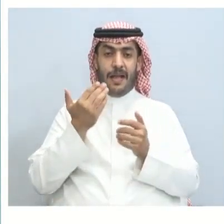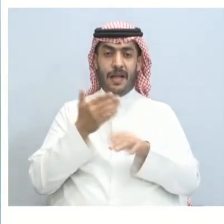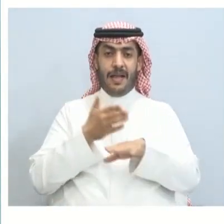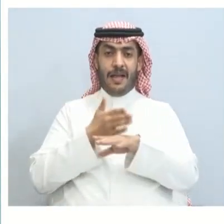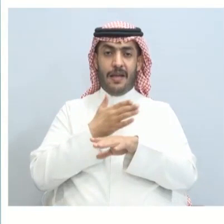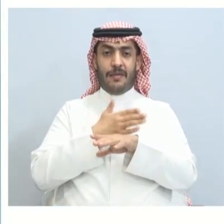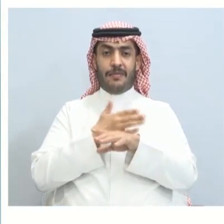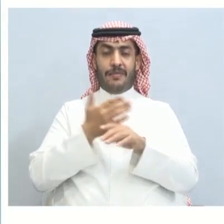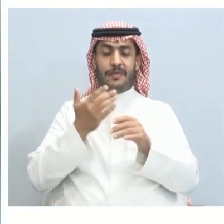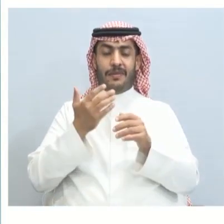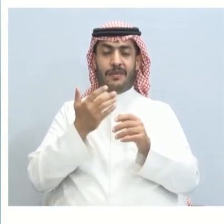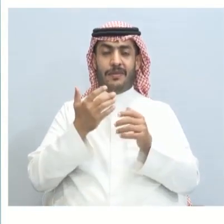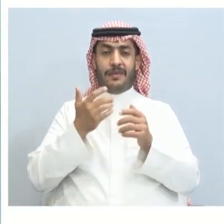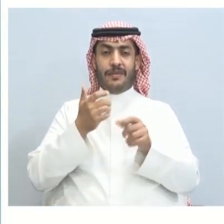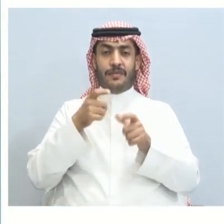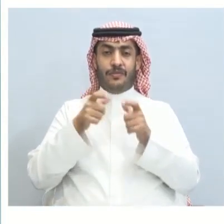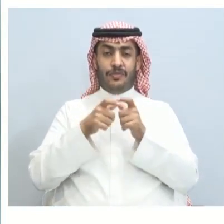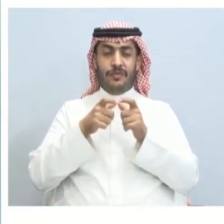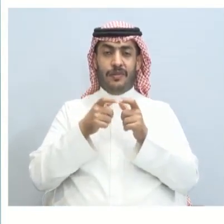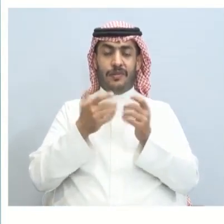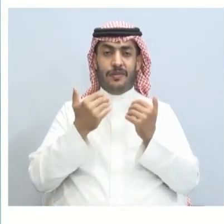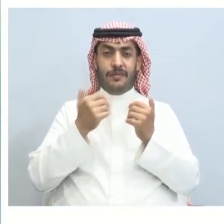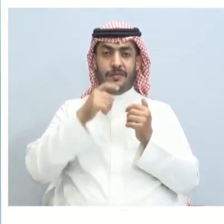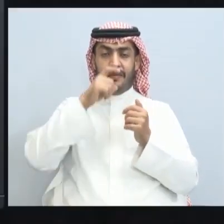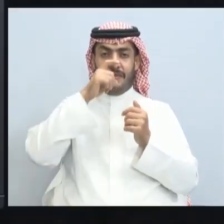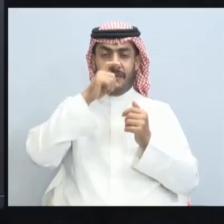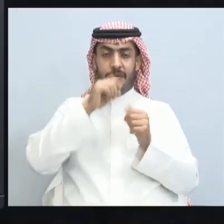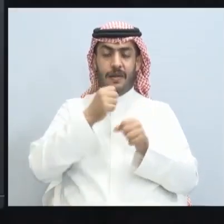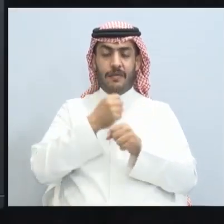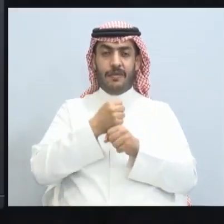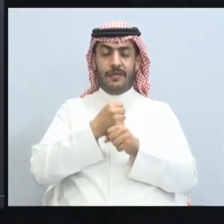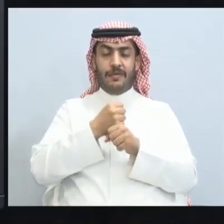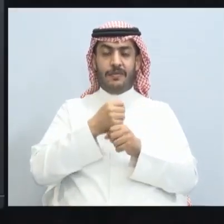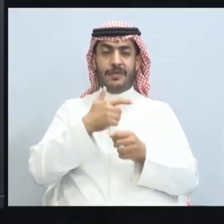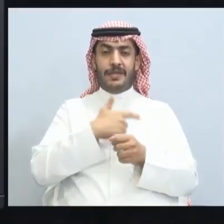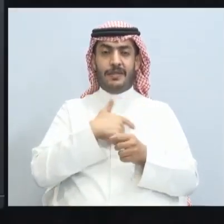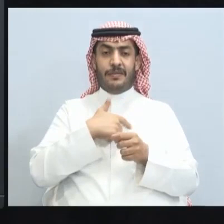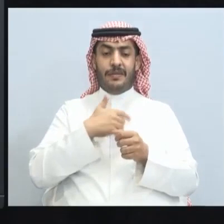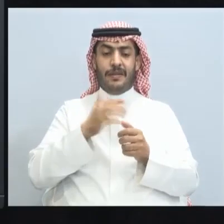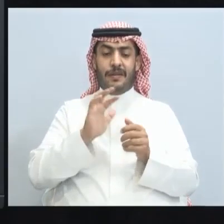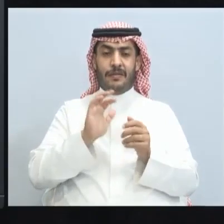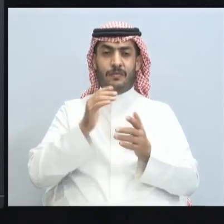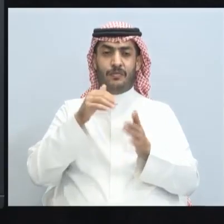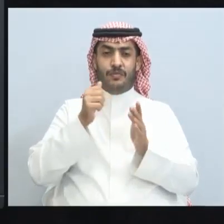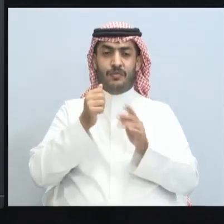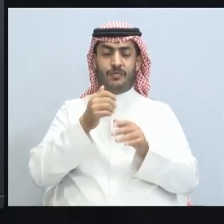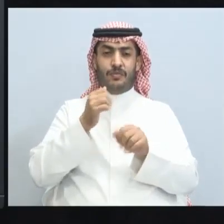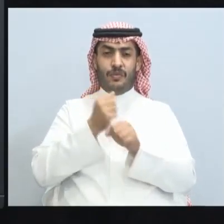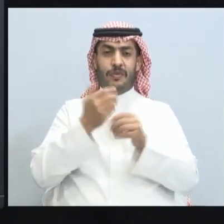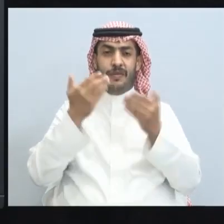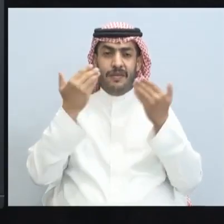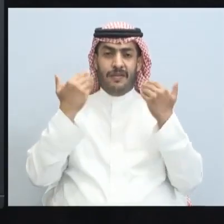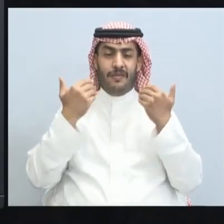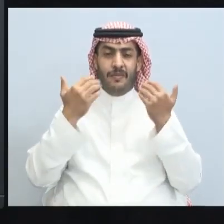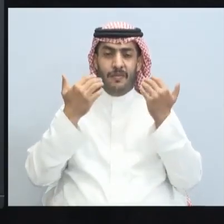ان نعد الاجتماع او يعقد الاجتماع بالتاكيد هنالك عمل ما يسمى بخلف الكواليس ما يتم